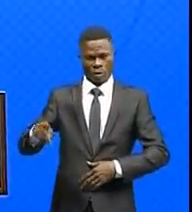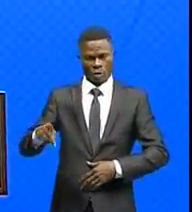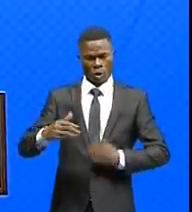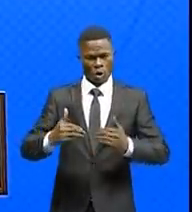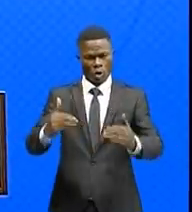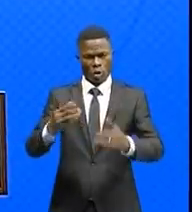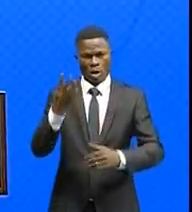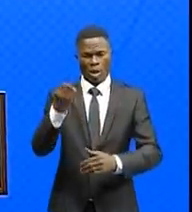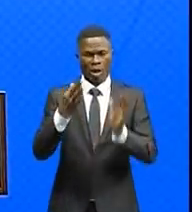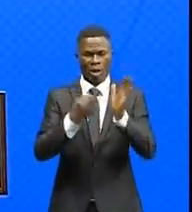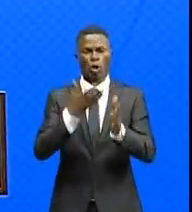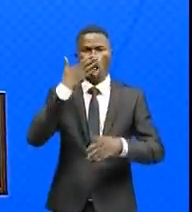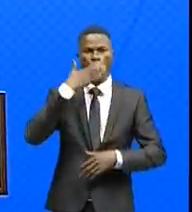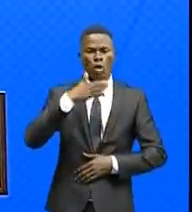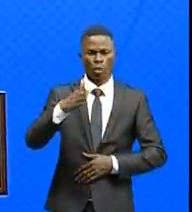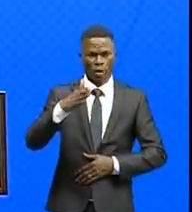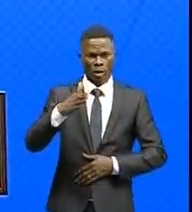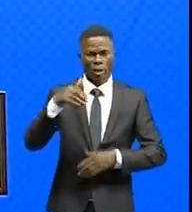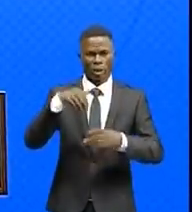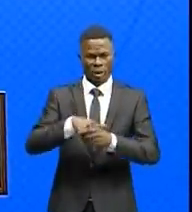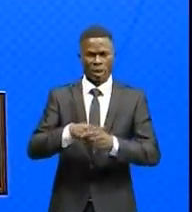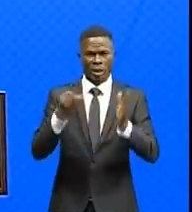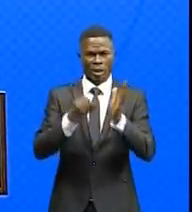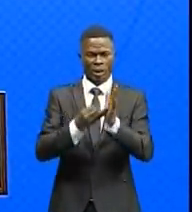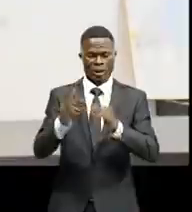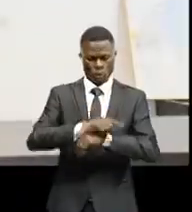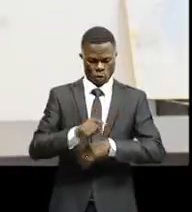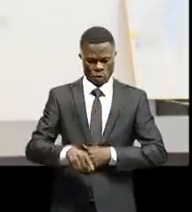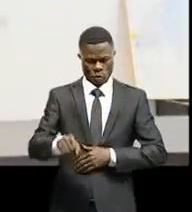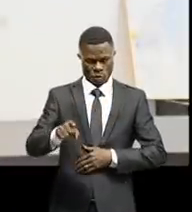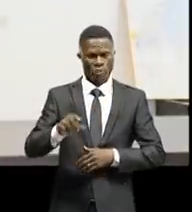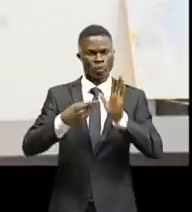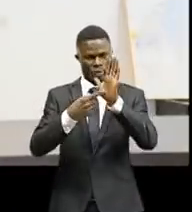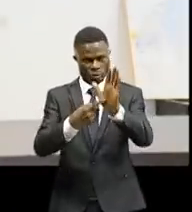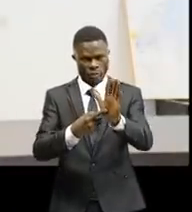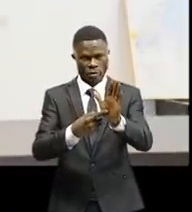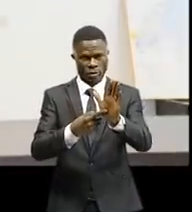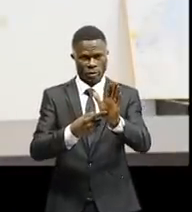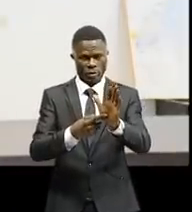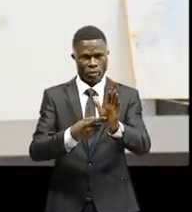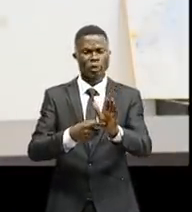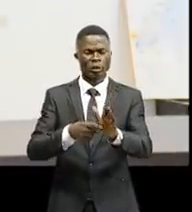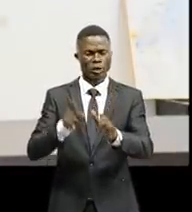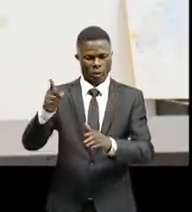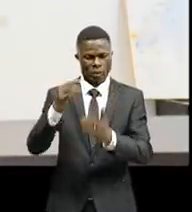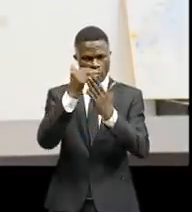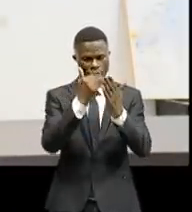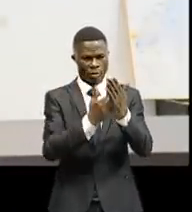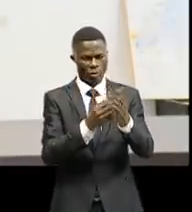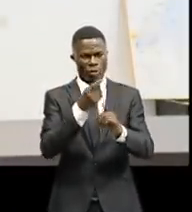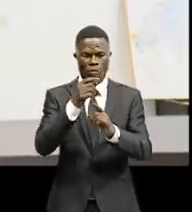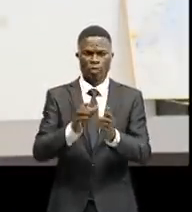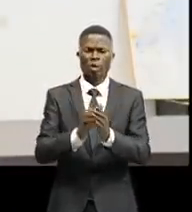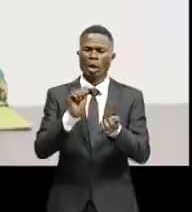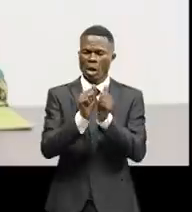actives avec 48 zones de santé au cours des 7 derniers jours. Cela signifie qu'elles ont notifié au moins un